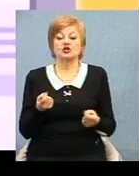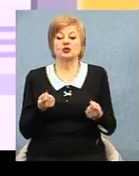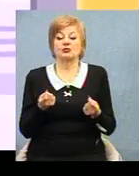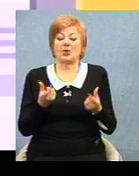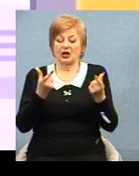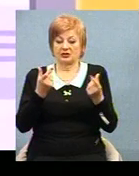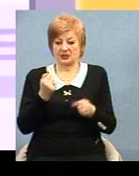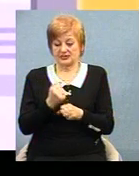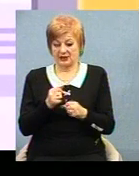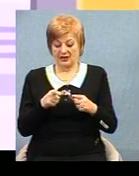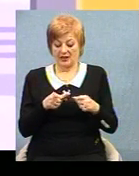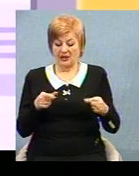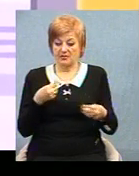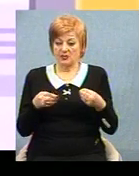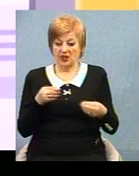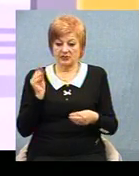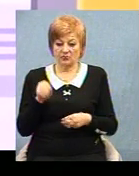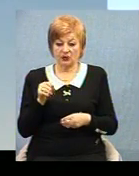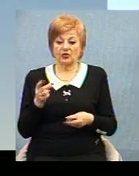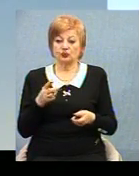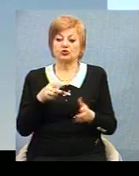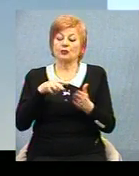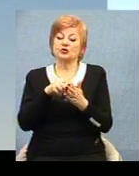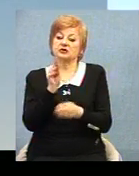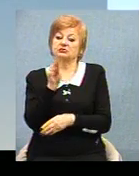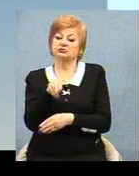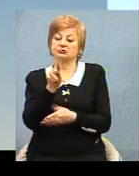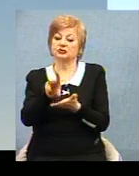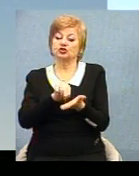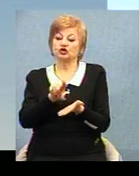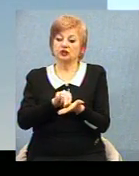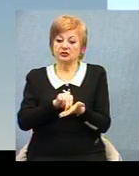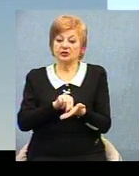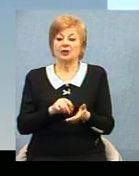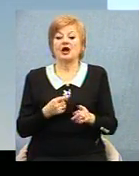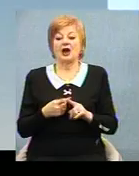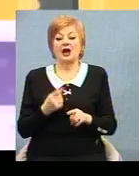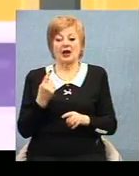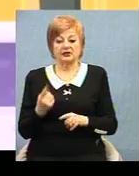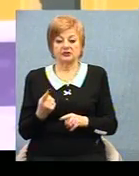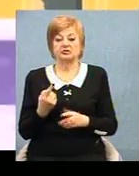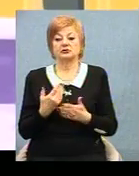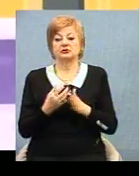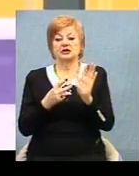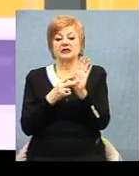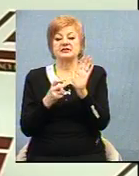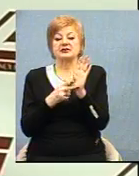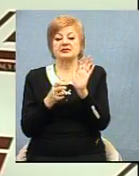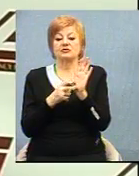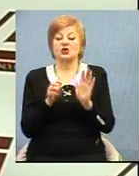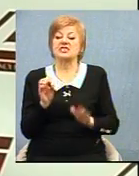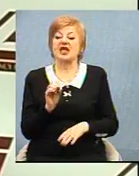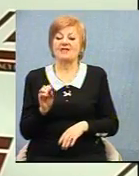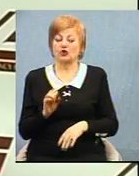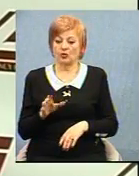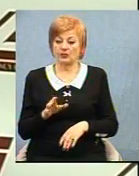виготовити пластикові карти. Необхідно встановити спеціальні прилади зчитування. Один такий валідатор коштує близько 700 євро. Якщо